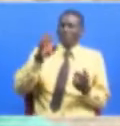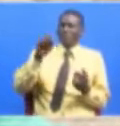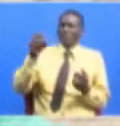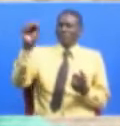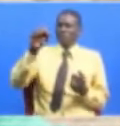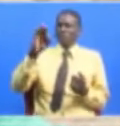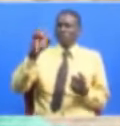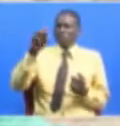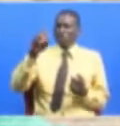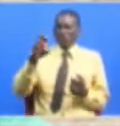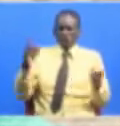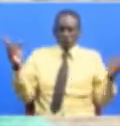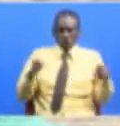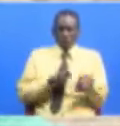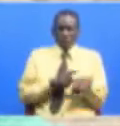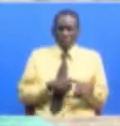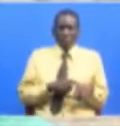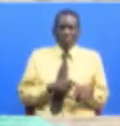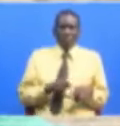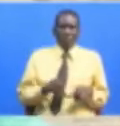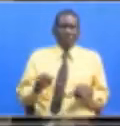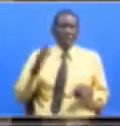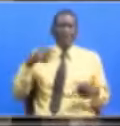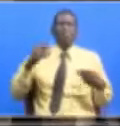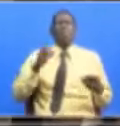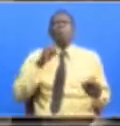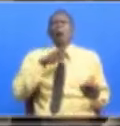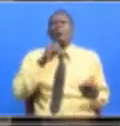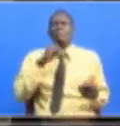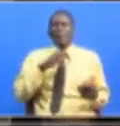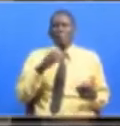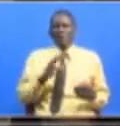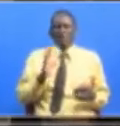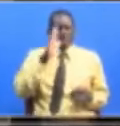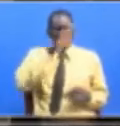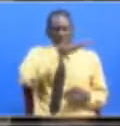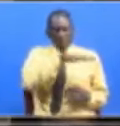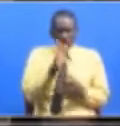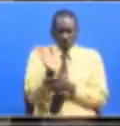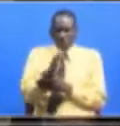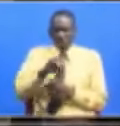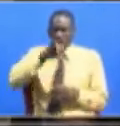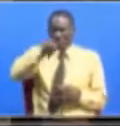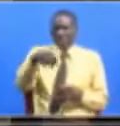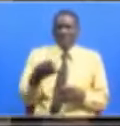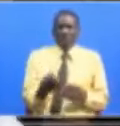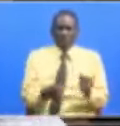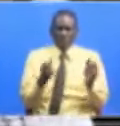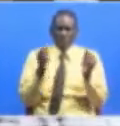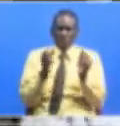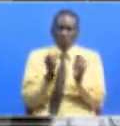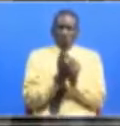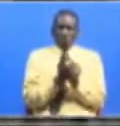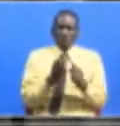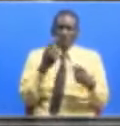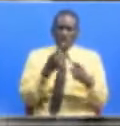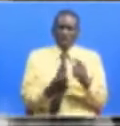But within seconds, nikasikia watu tena wamepiga nduru. Jioni ya Alhamisi, Januari tarehe 12